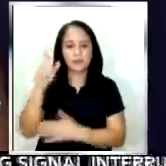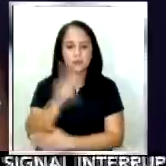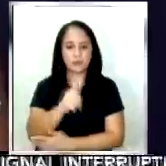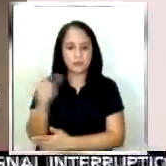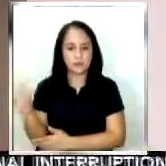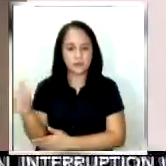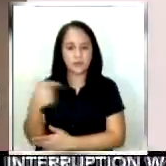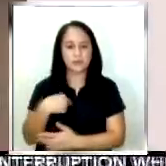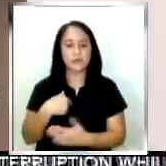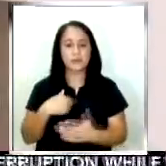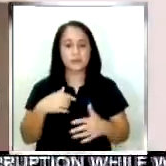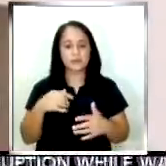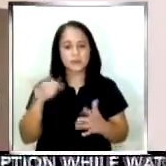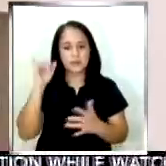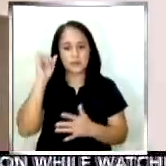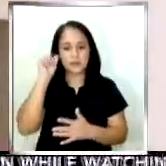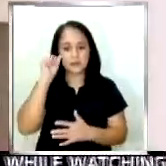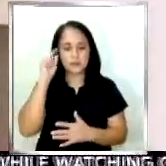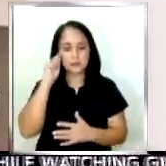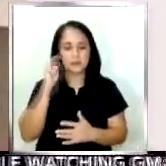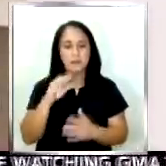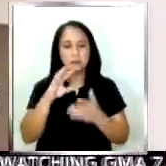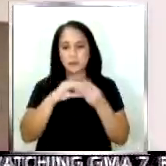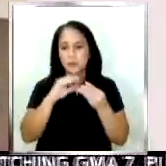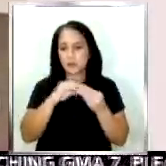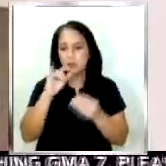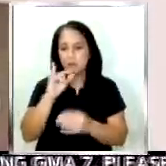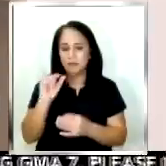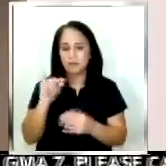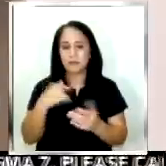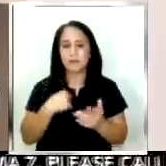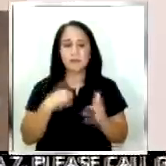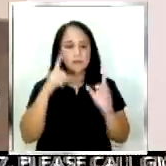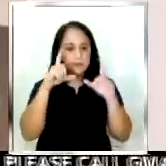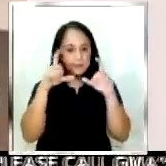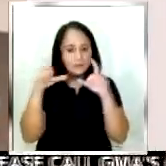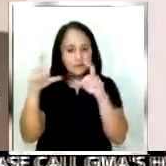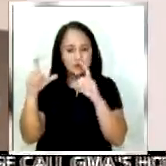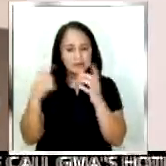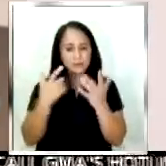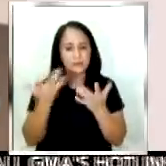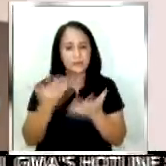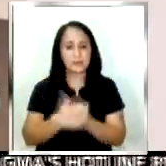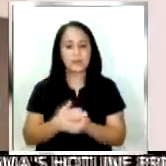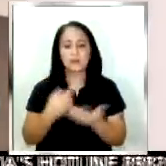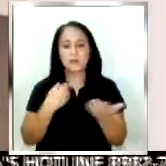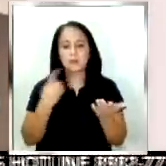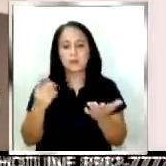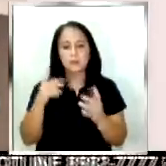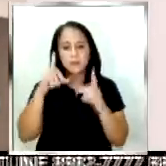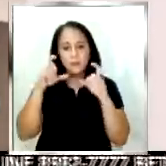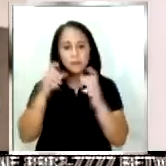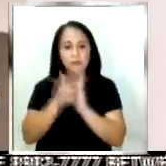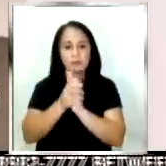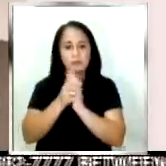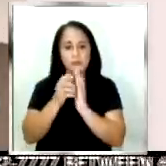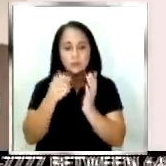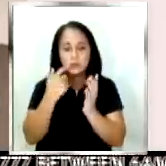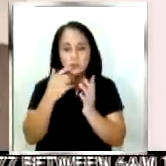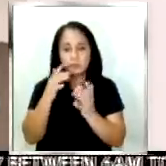sa IG stories ang behind the scenes ng kanyang pictorial. Kuha ang litrato ng sikat na photographer na si Sander